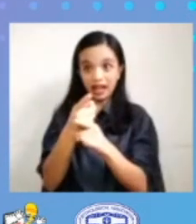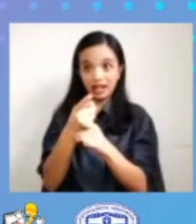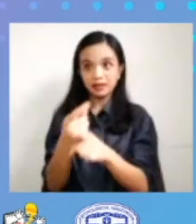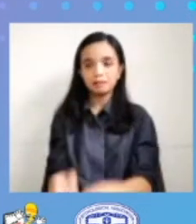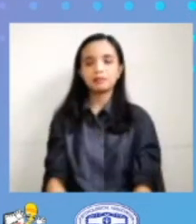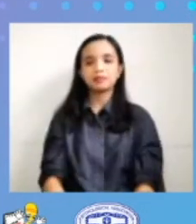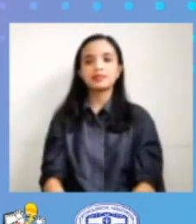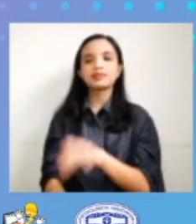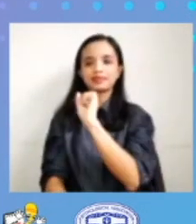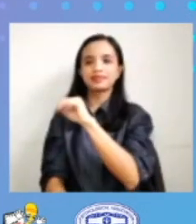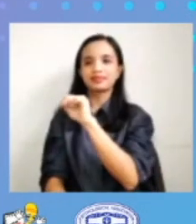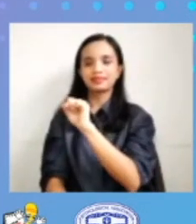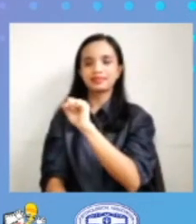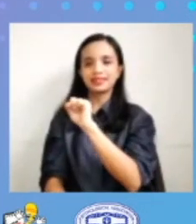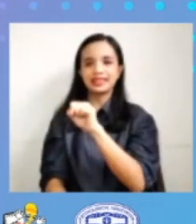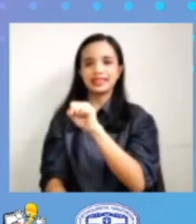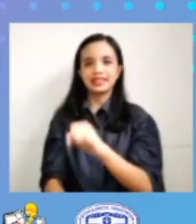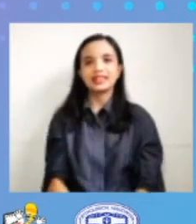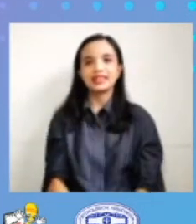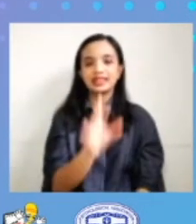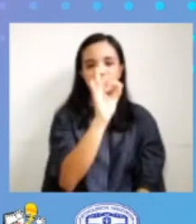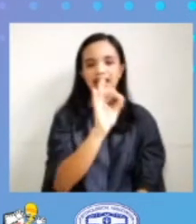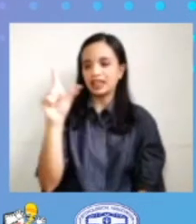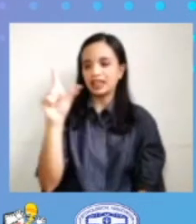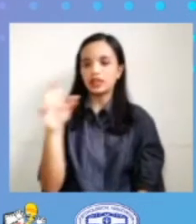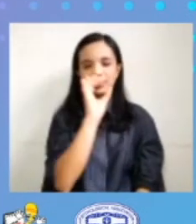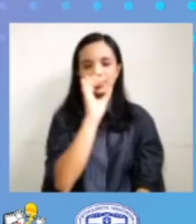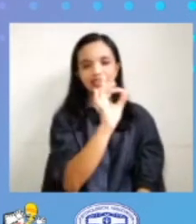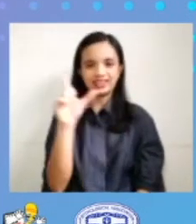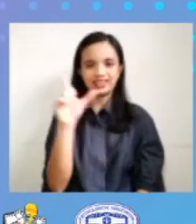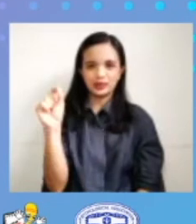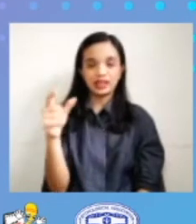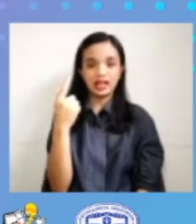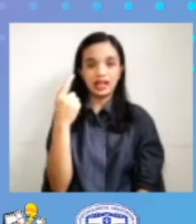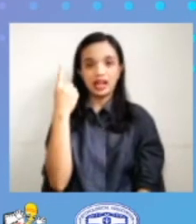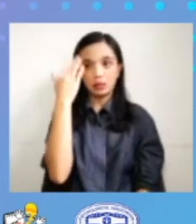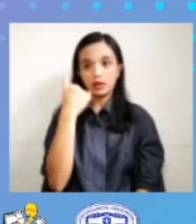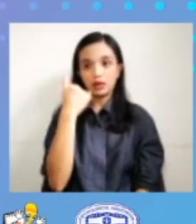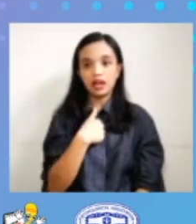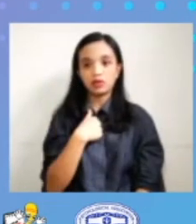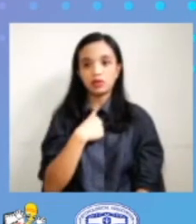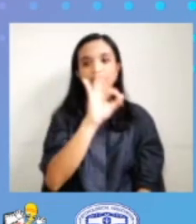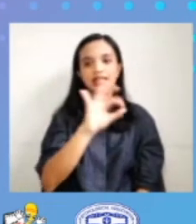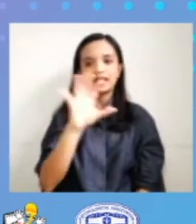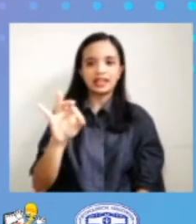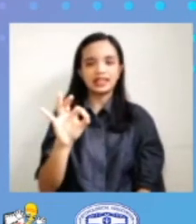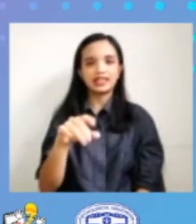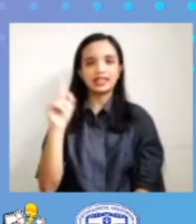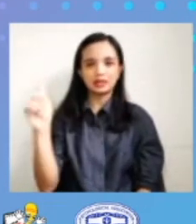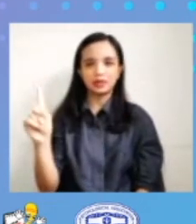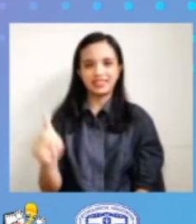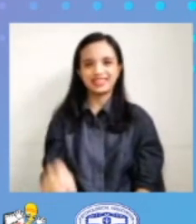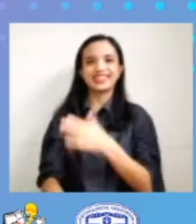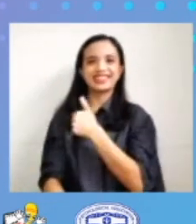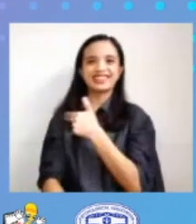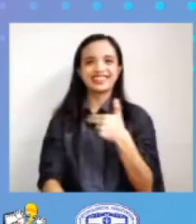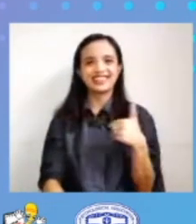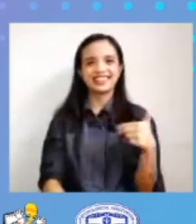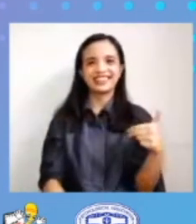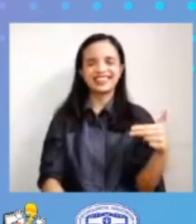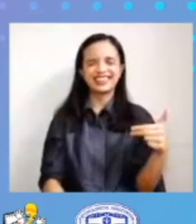ginaganon, kina-crunch. Yan, malaking tulong din yan. Para yung kanilang mga nerve endings ay unti-unting nabubuhay. Yan. So,